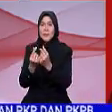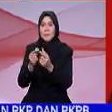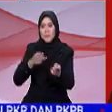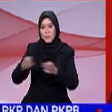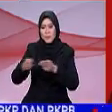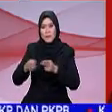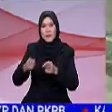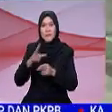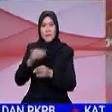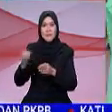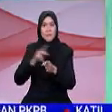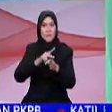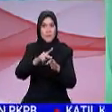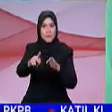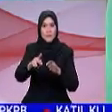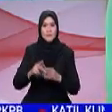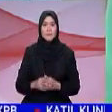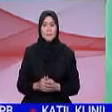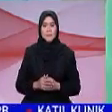profesional.